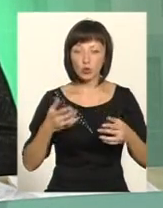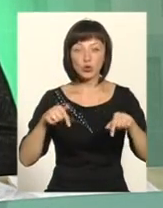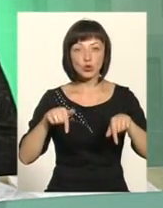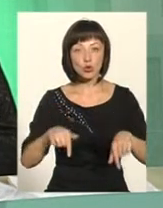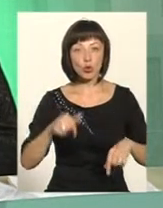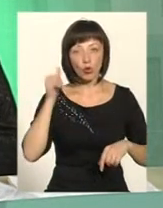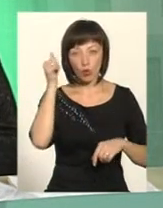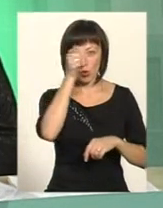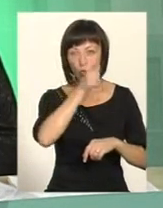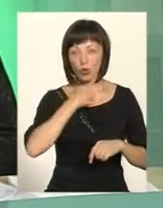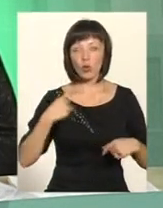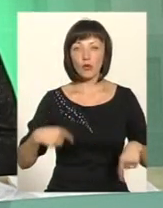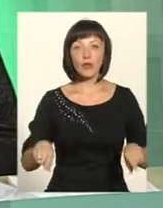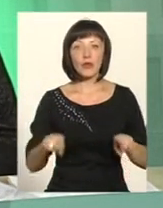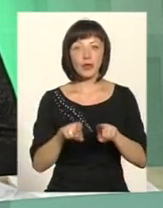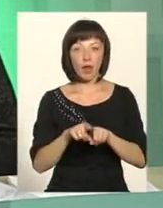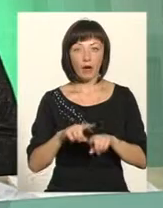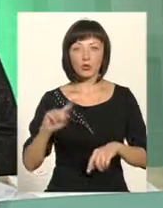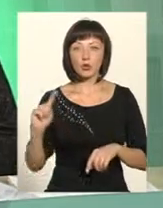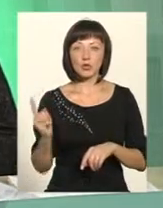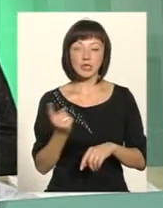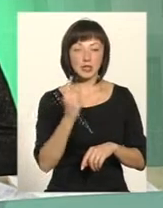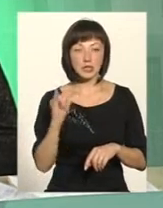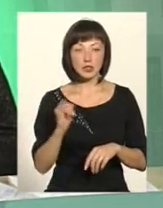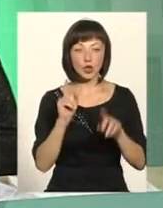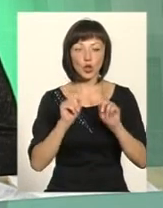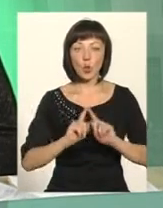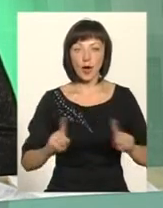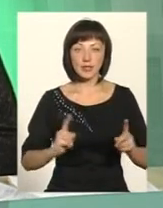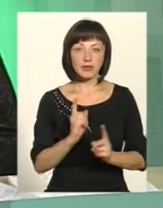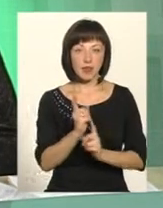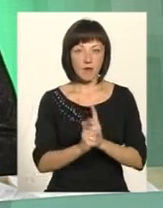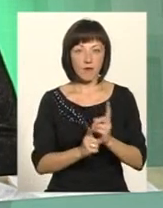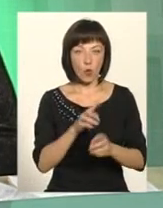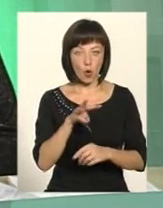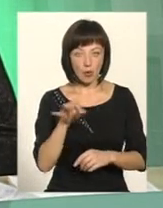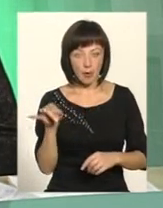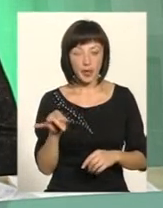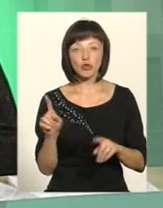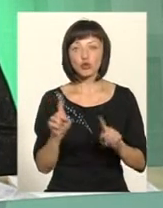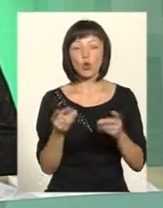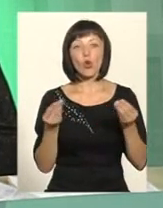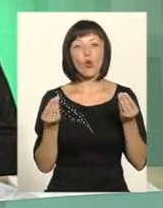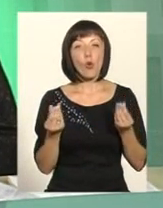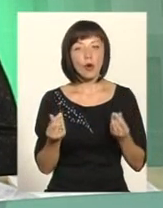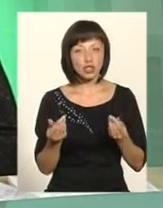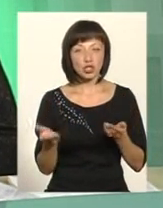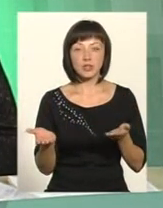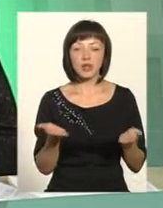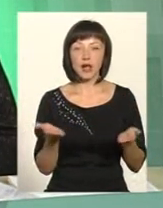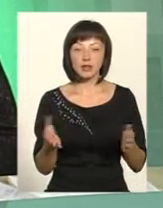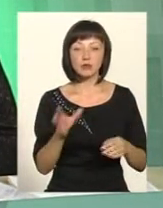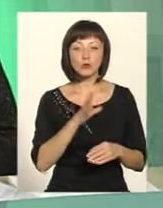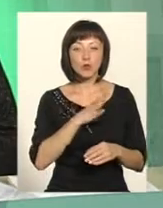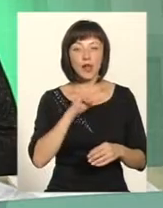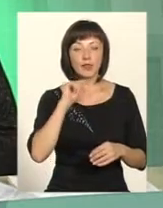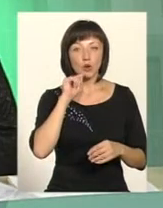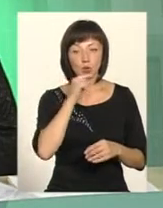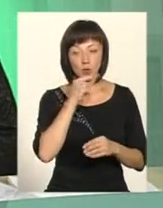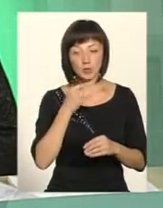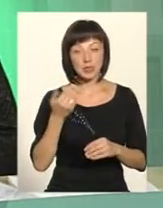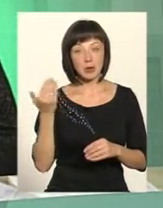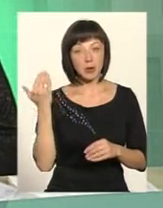також один з нюансів реформи, так, що кошти, які були зекономлені за